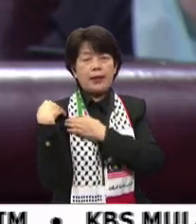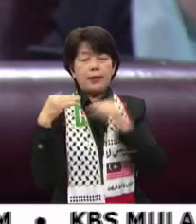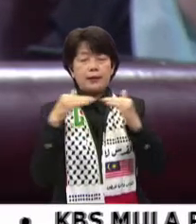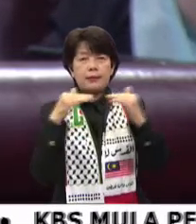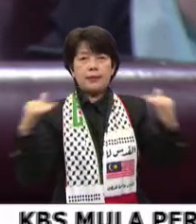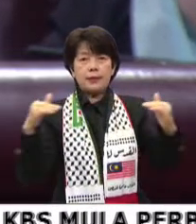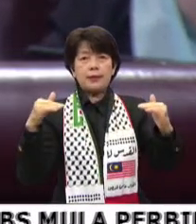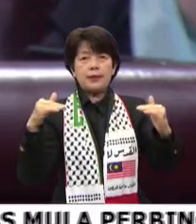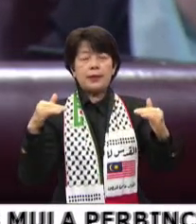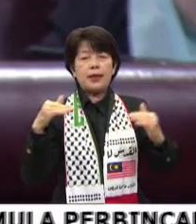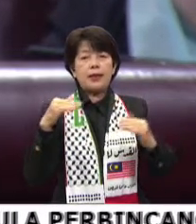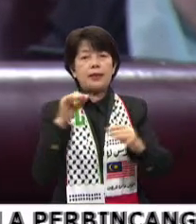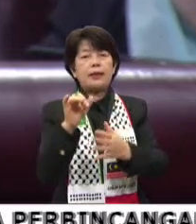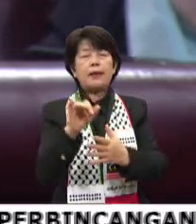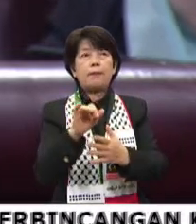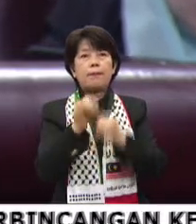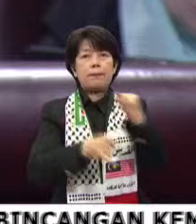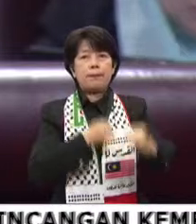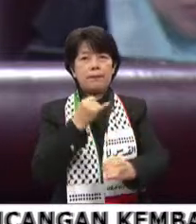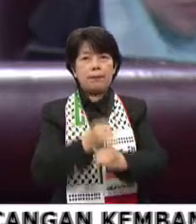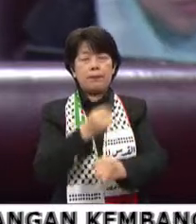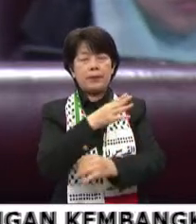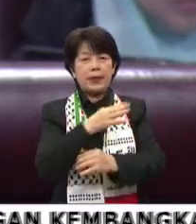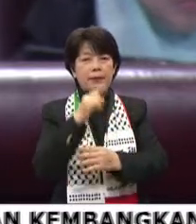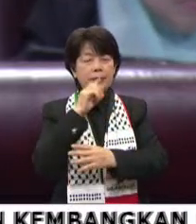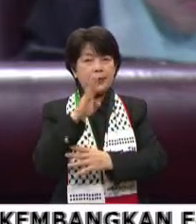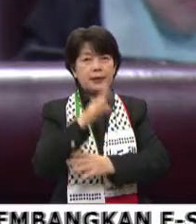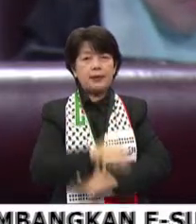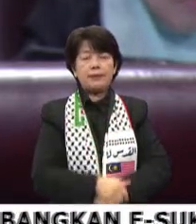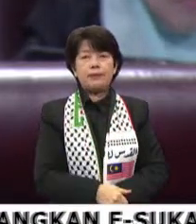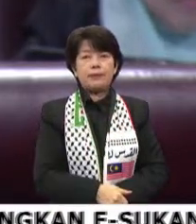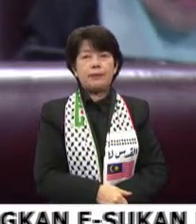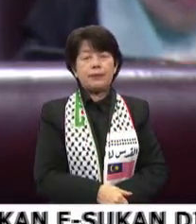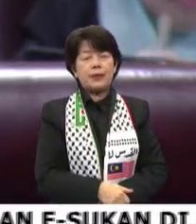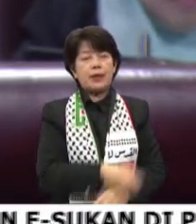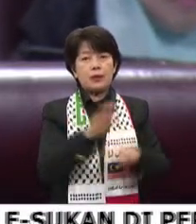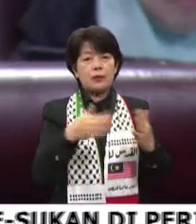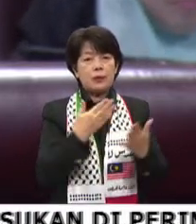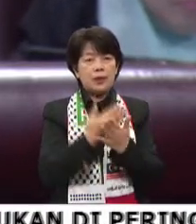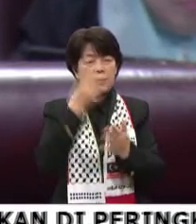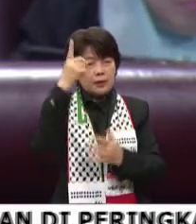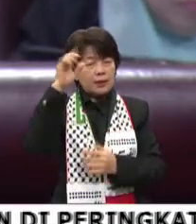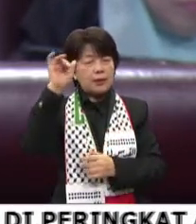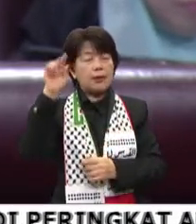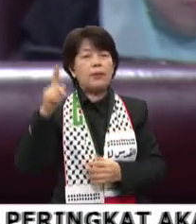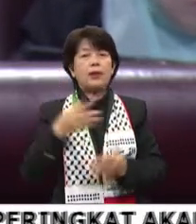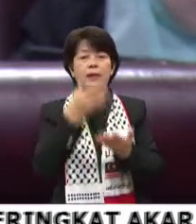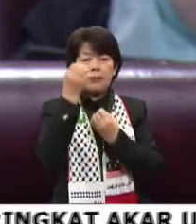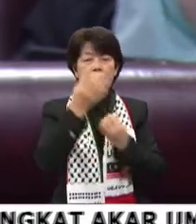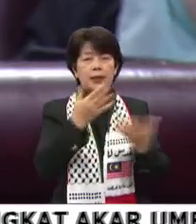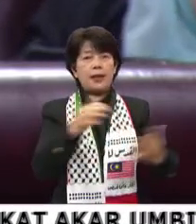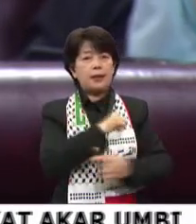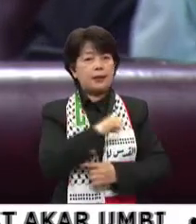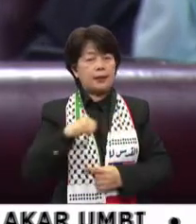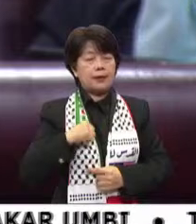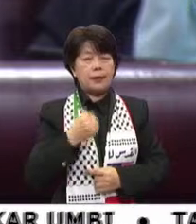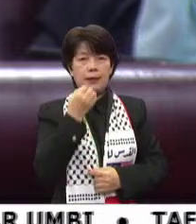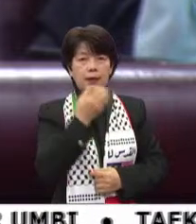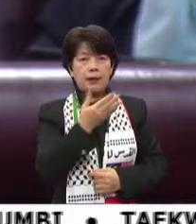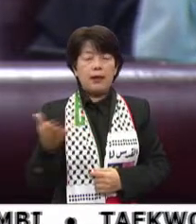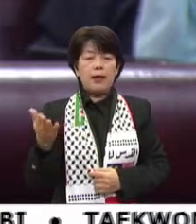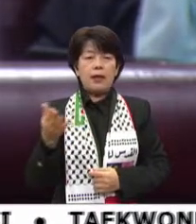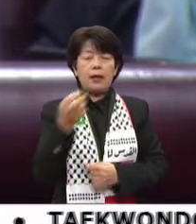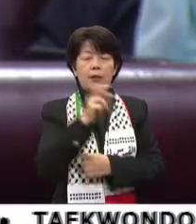antarabangsa bagi salah satu daripada terma perjanjian Datuk yang di-pertua dan ahli-ahli yang berhormat sekalian untuk